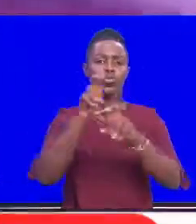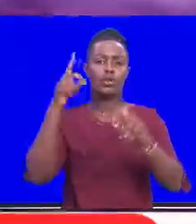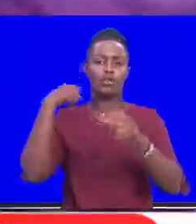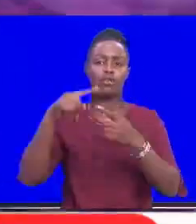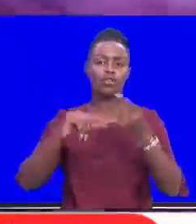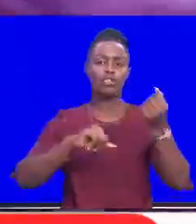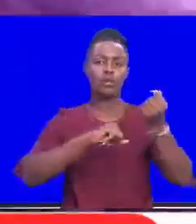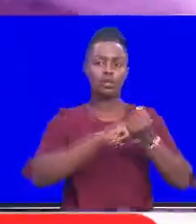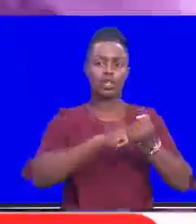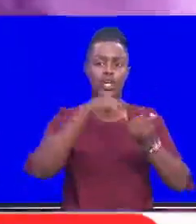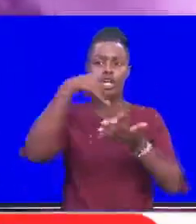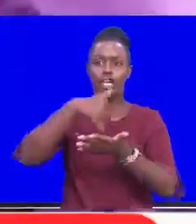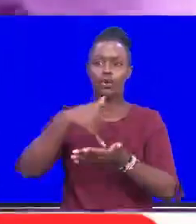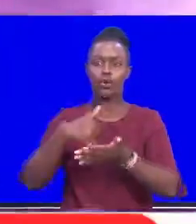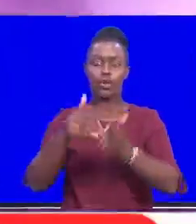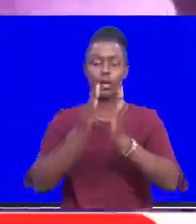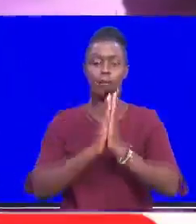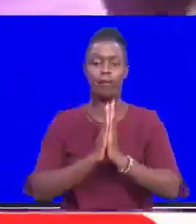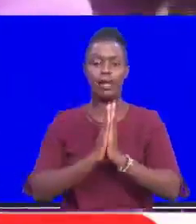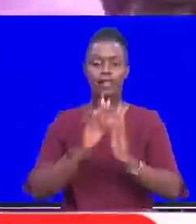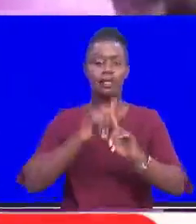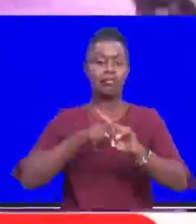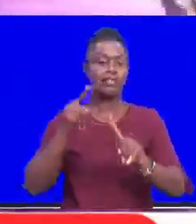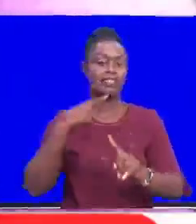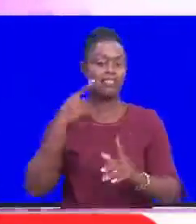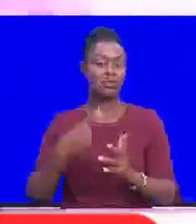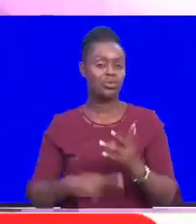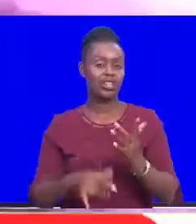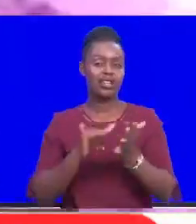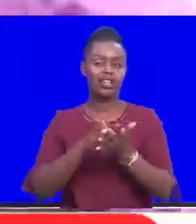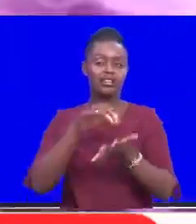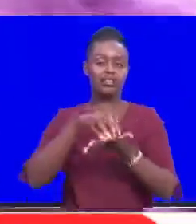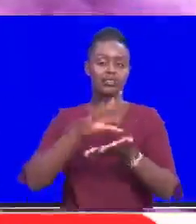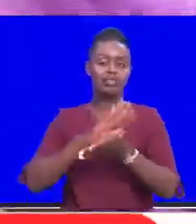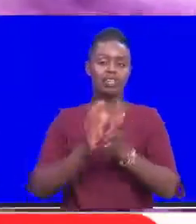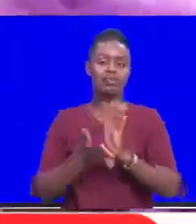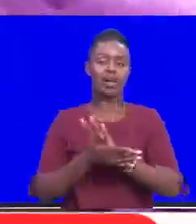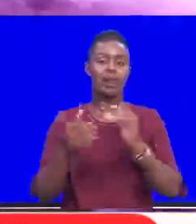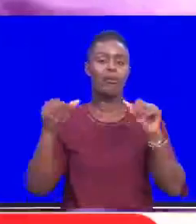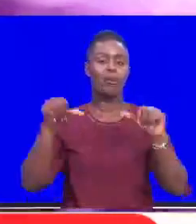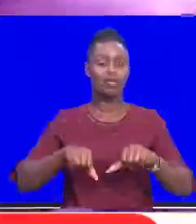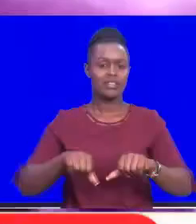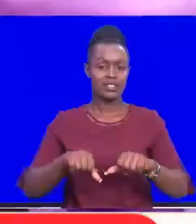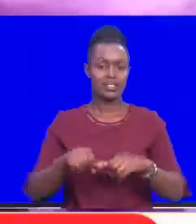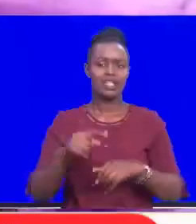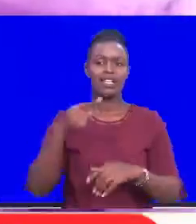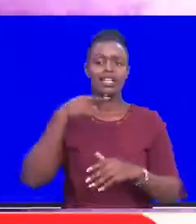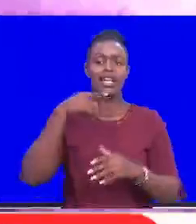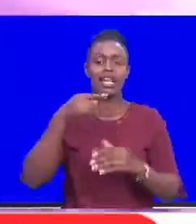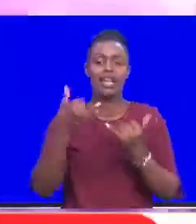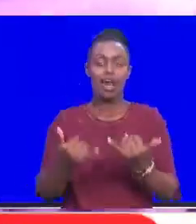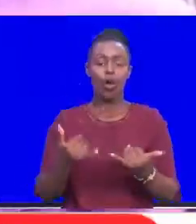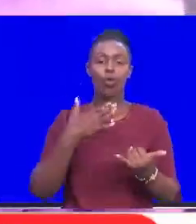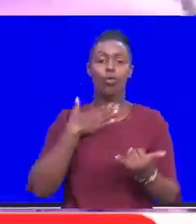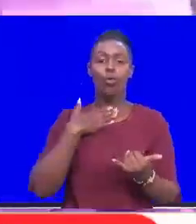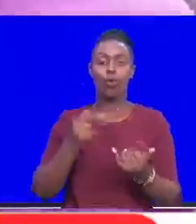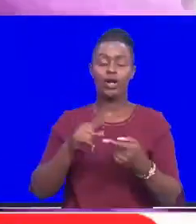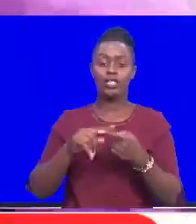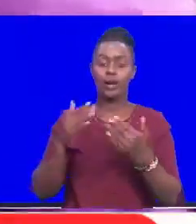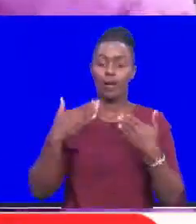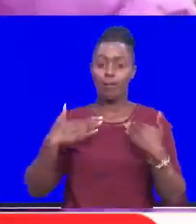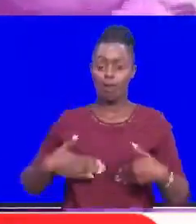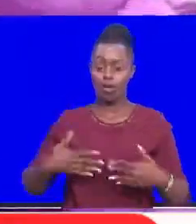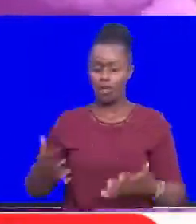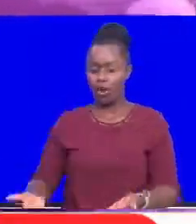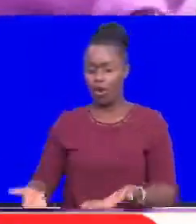maombi, ila wanadai kuwa hali imezidi kuwa mbaya hata zaidi. Kando na kutaka kufukuliwa kwa mwili huu, nyanyake